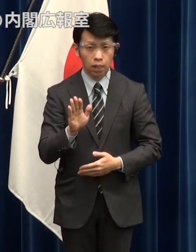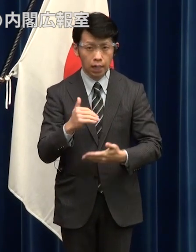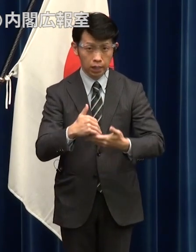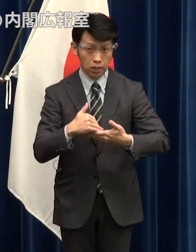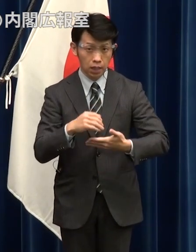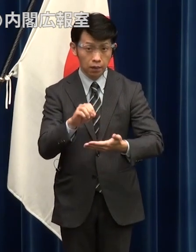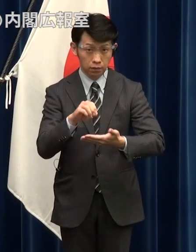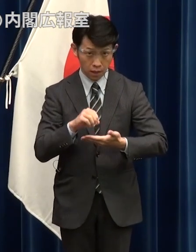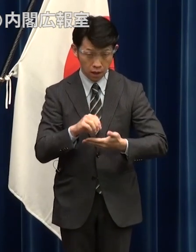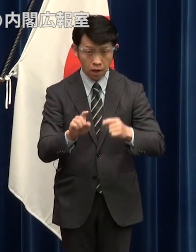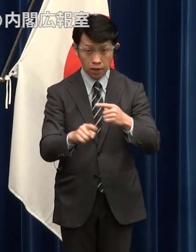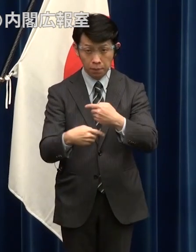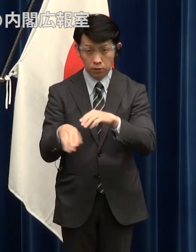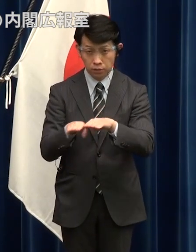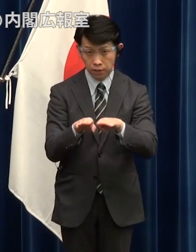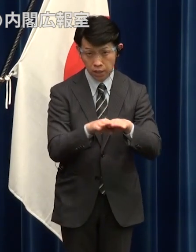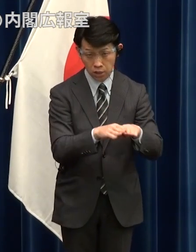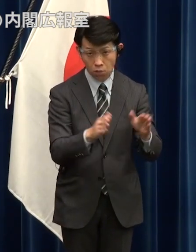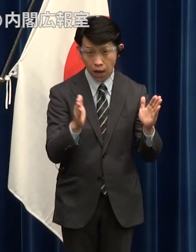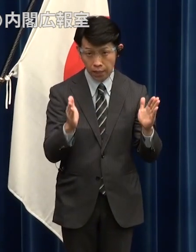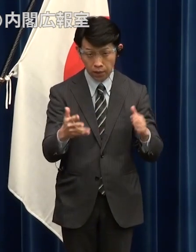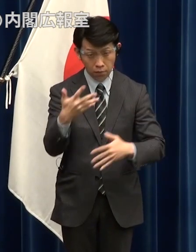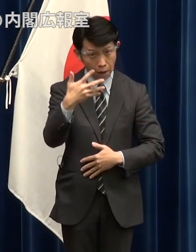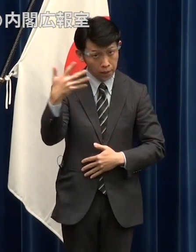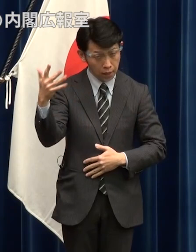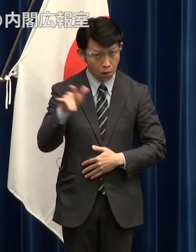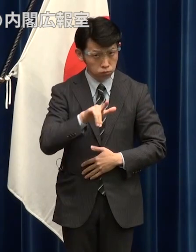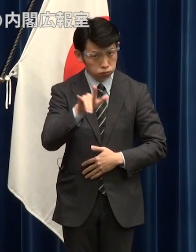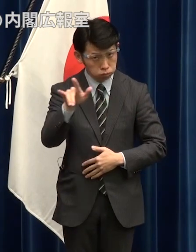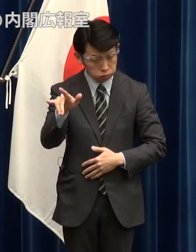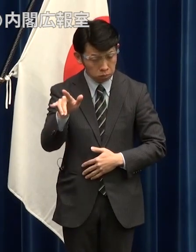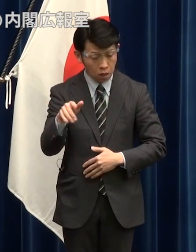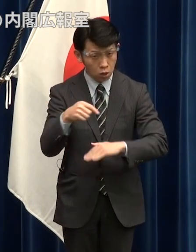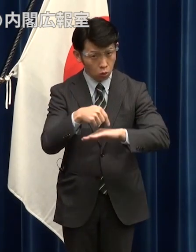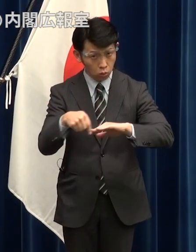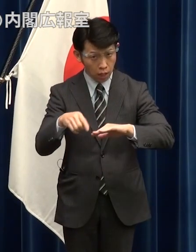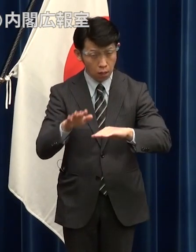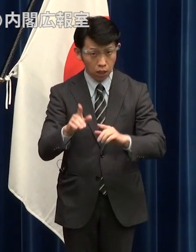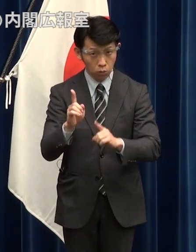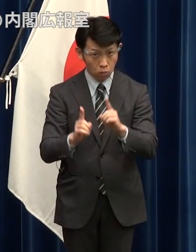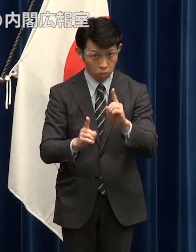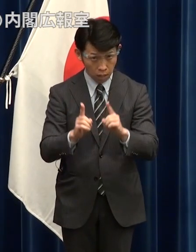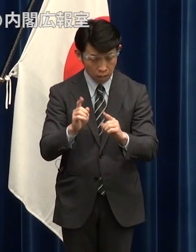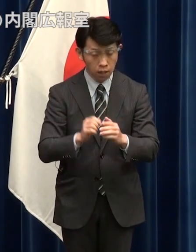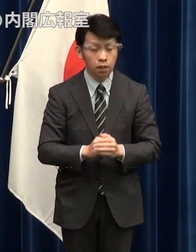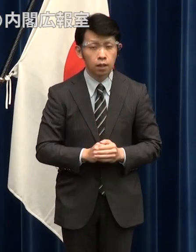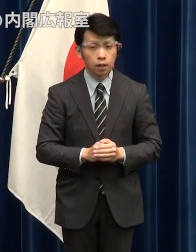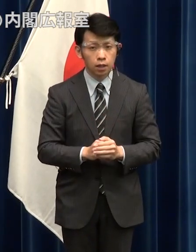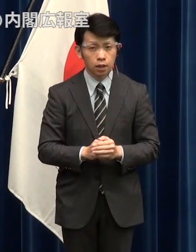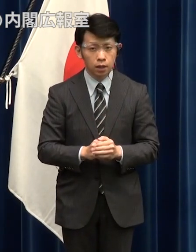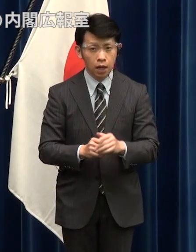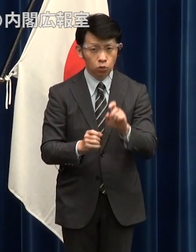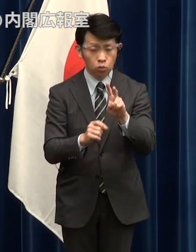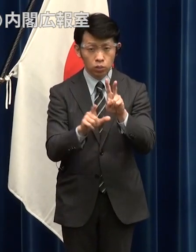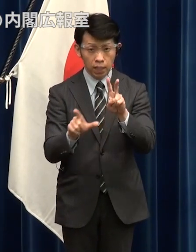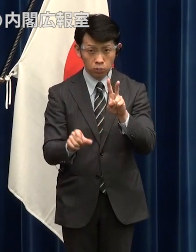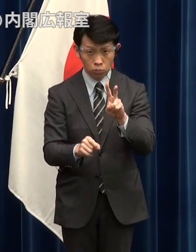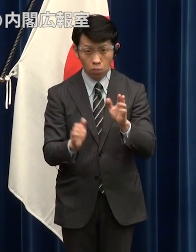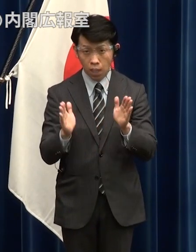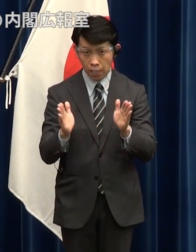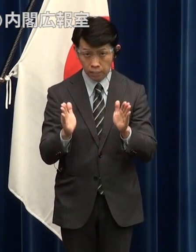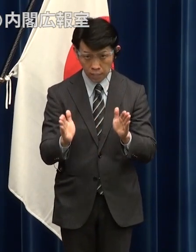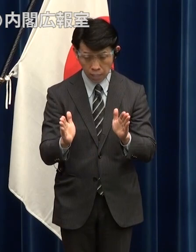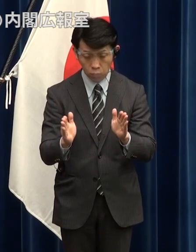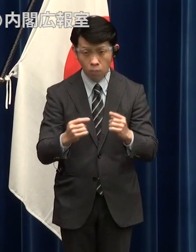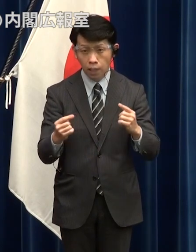年末年始にですね、訪米の可能性はあるのかということとですね、月内に改定する安全保障の3文書